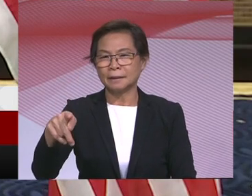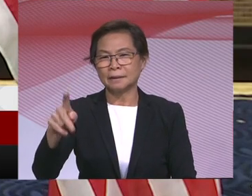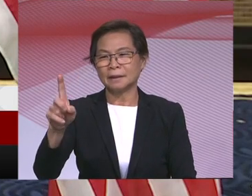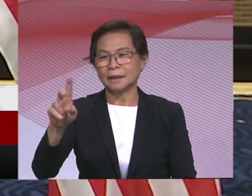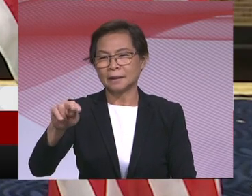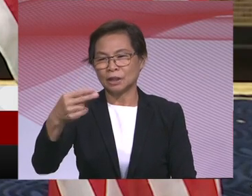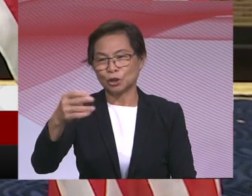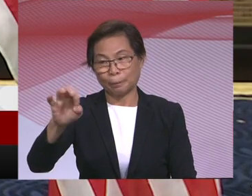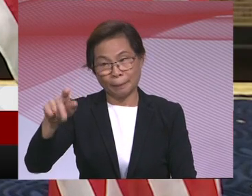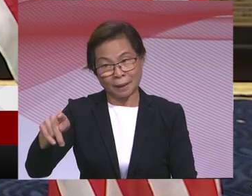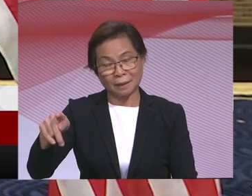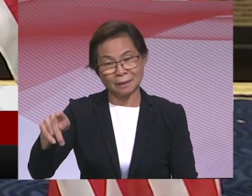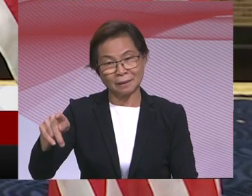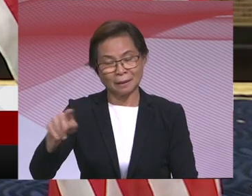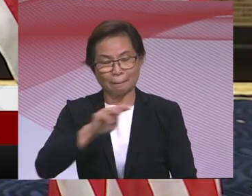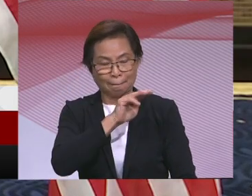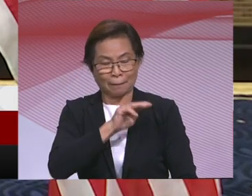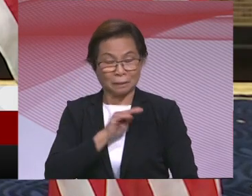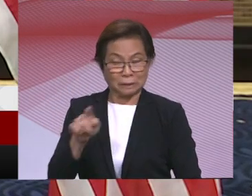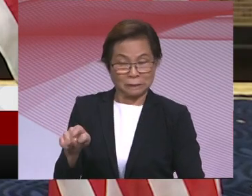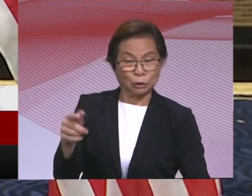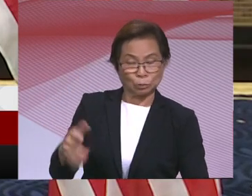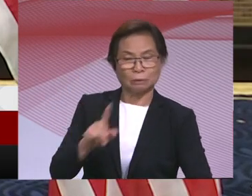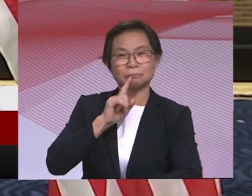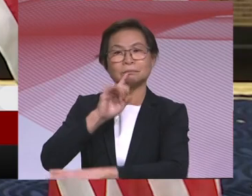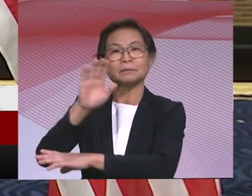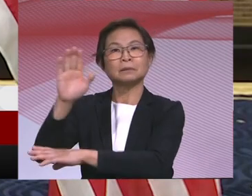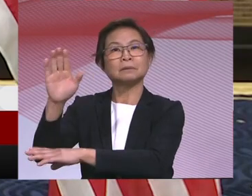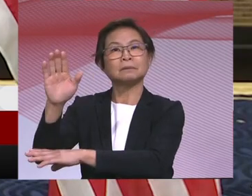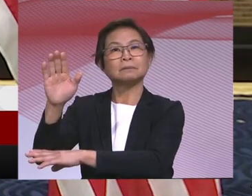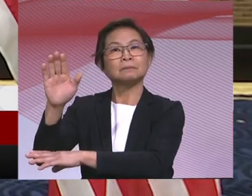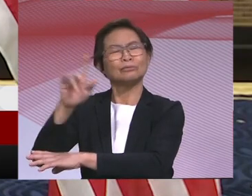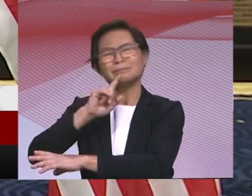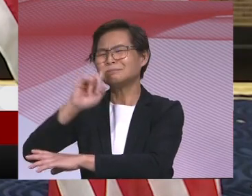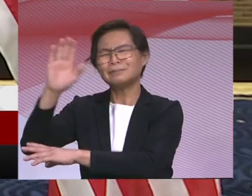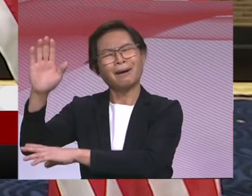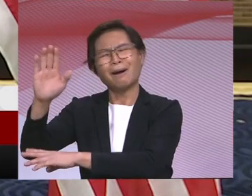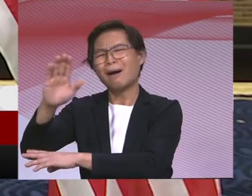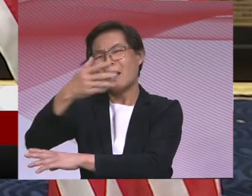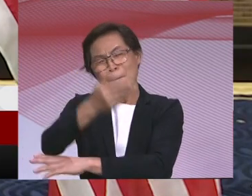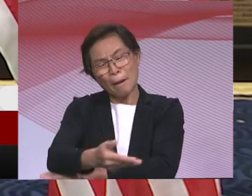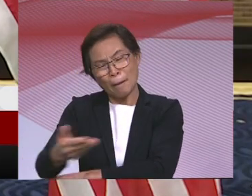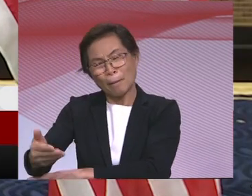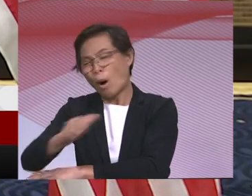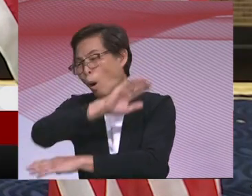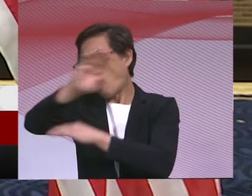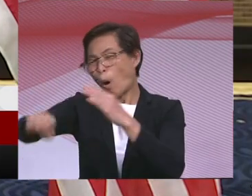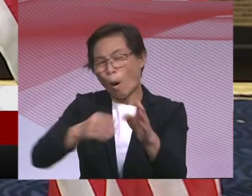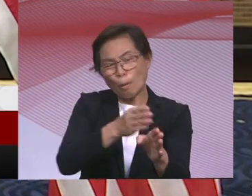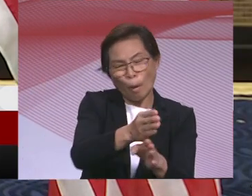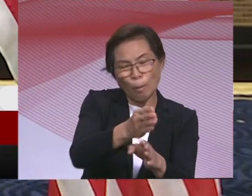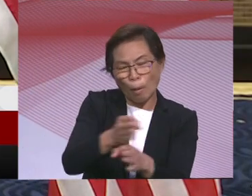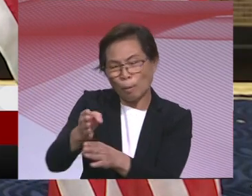pengguna kepedean AJB telah memberikan jaminan bahwa bekalan this moseco